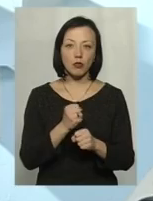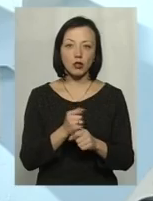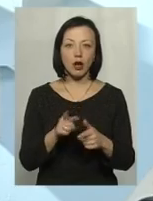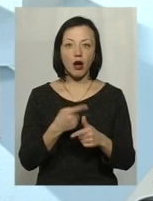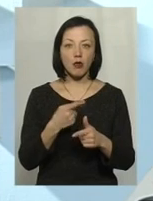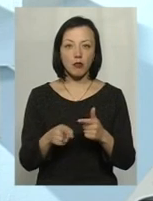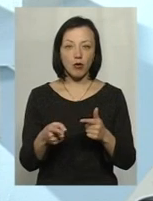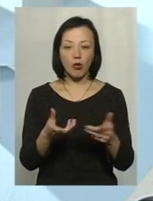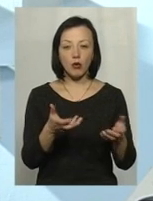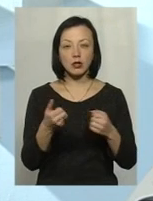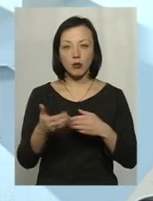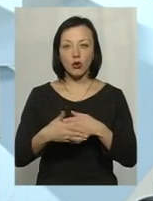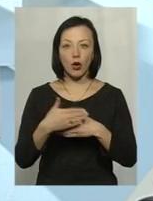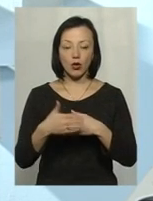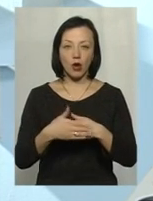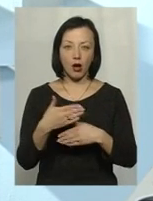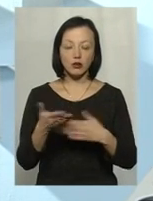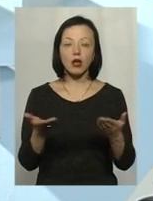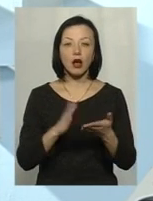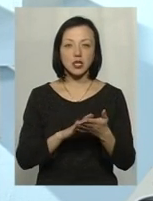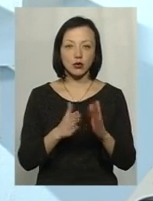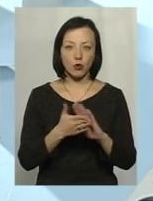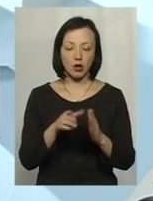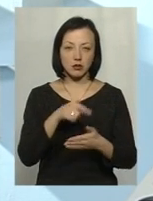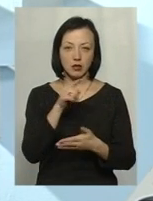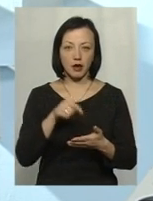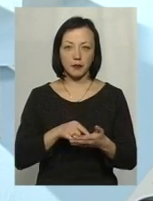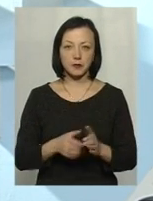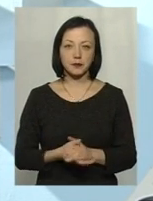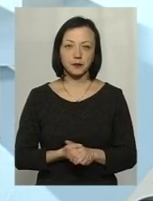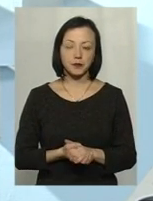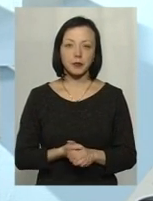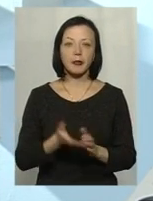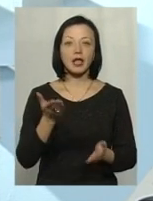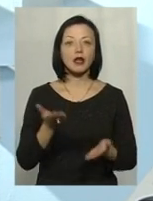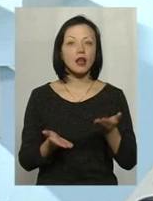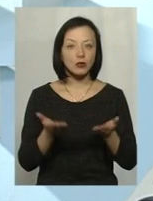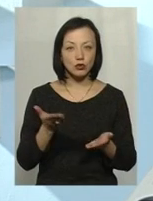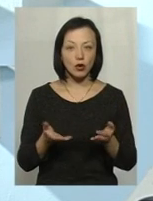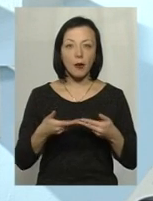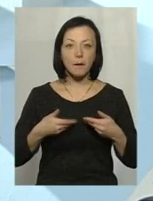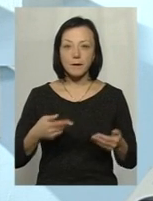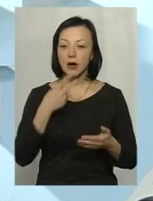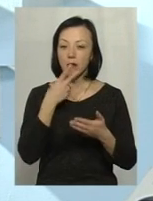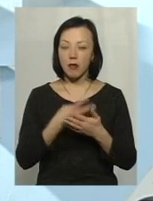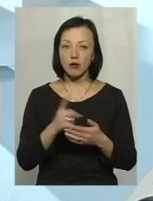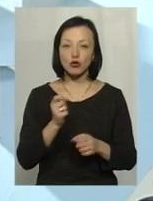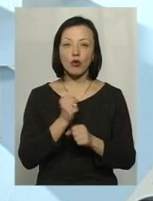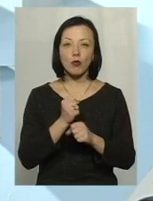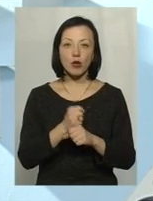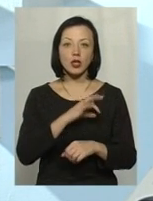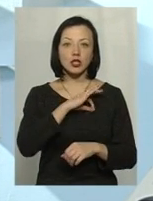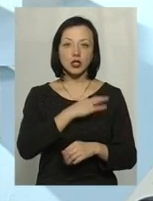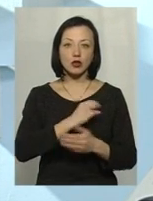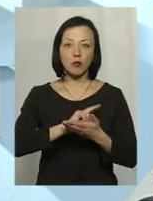ж отримують доган? Яка ситуація тут відбувається? Якщо ми бачимо, що робота слідчо-оперативної